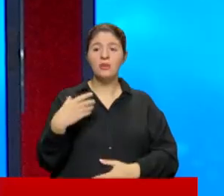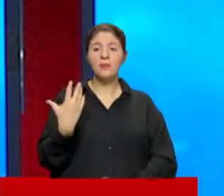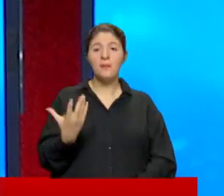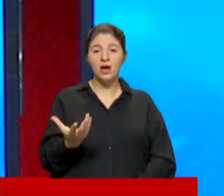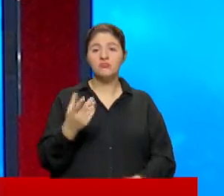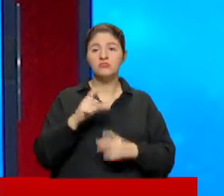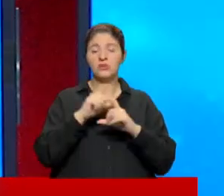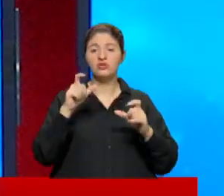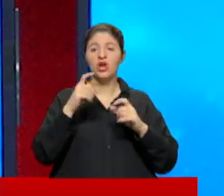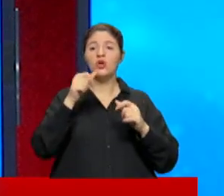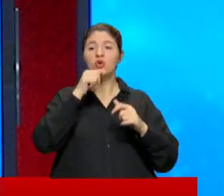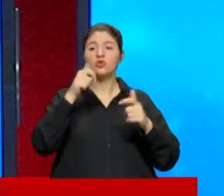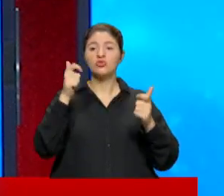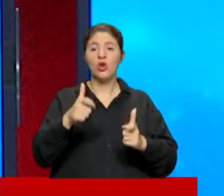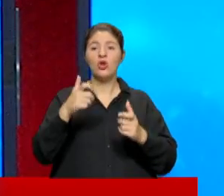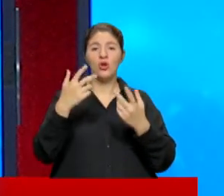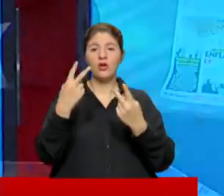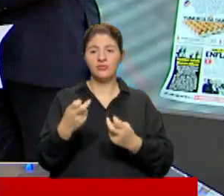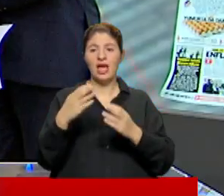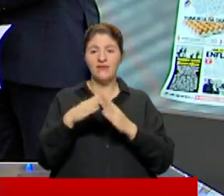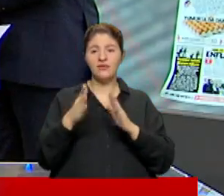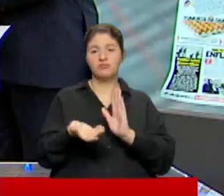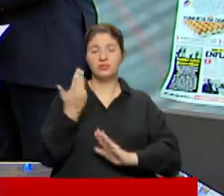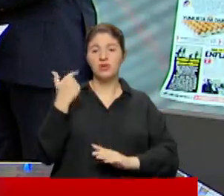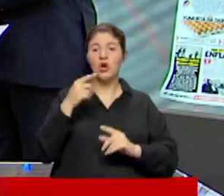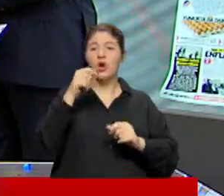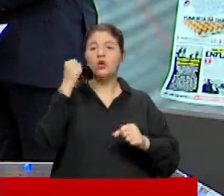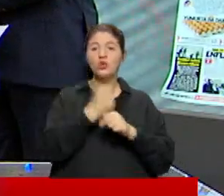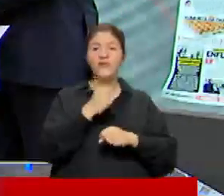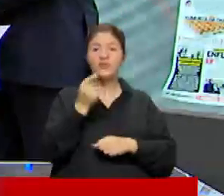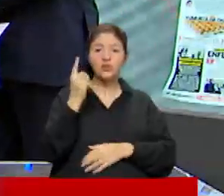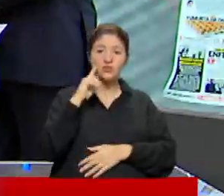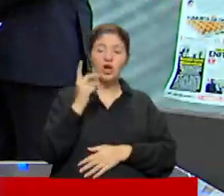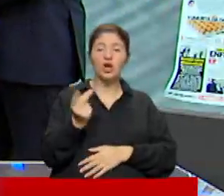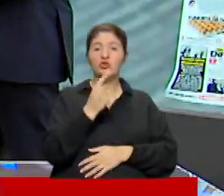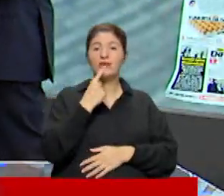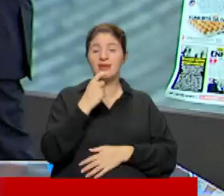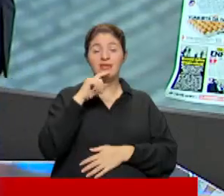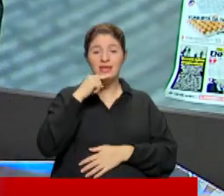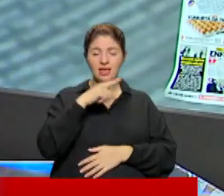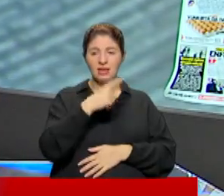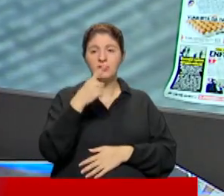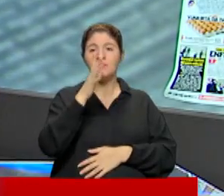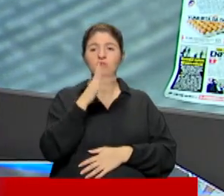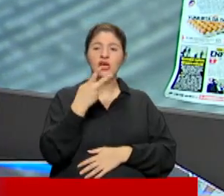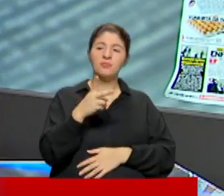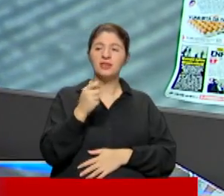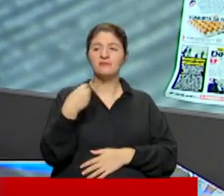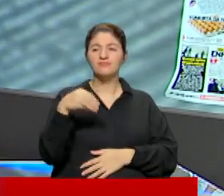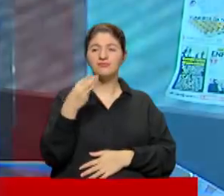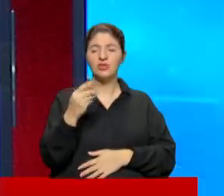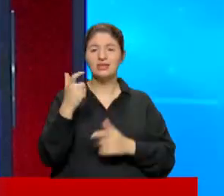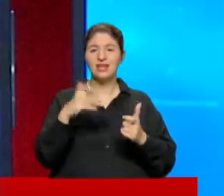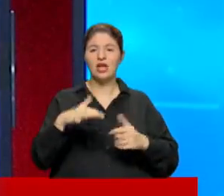manşet Göl kondular kaldırılıyor Niğde'ye gidelim kömürün fiyatını duyan kaçıyor geçen yıl 1500 2.000 liradan